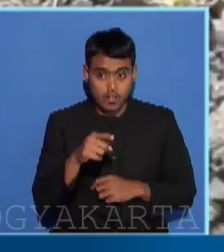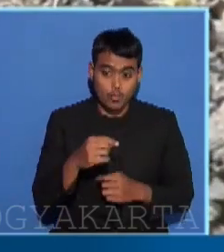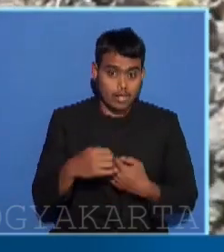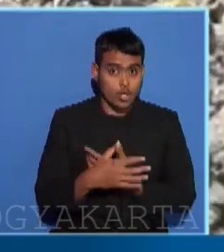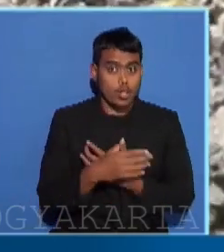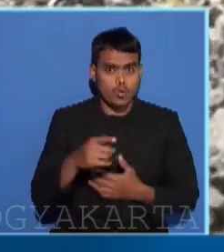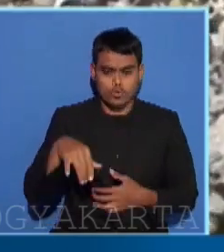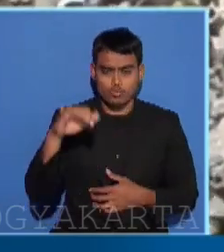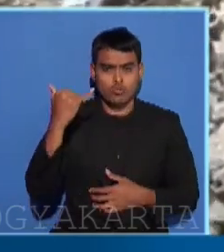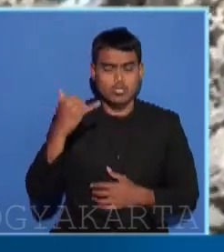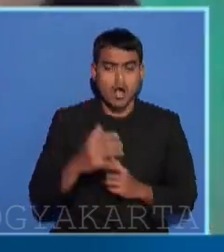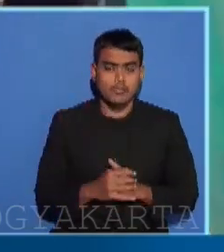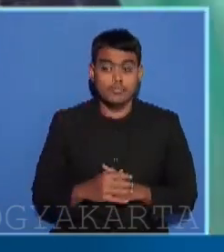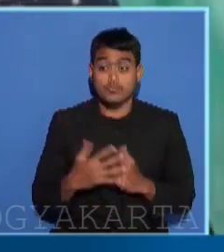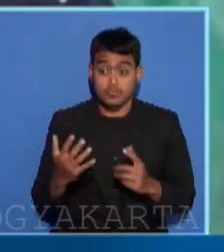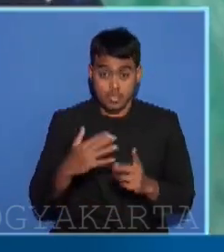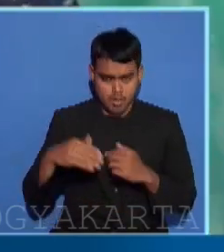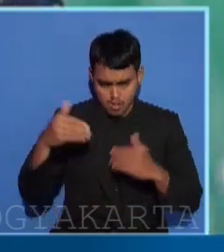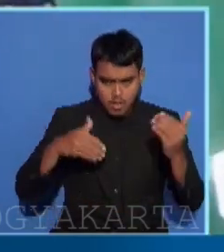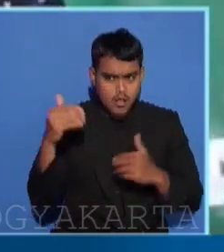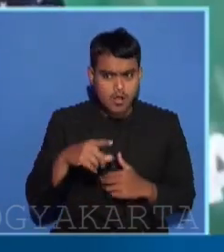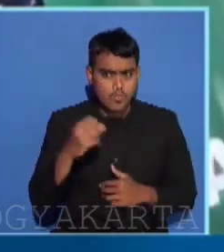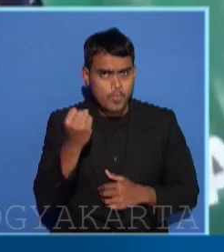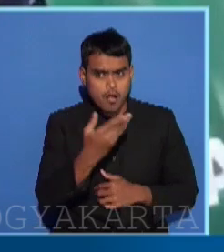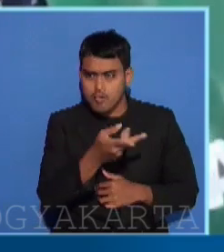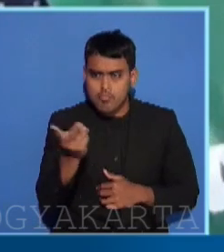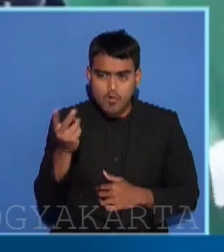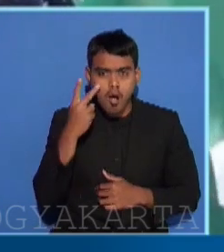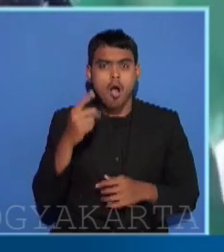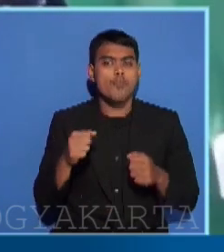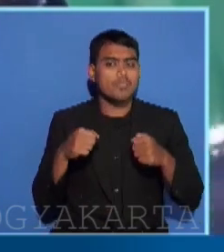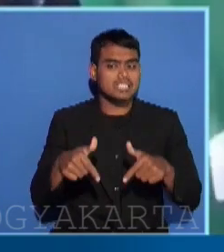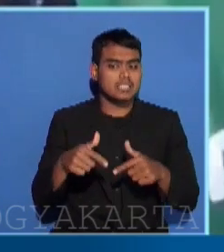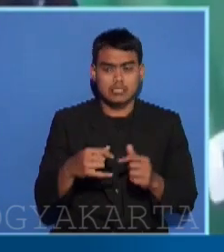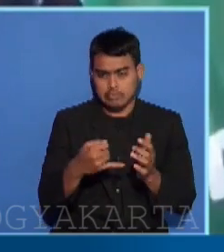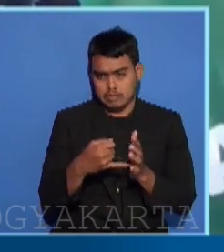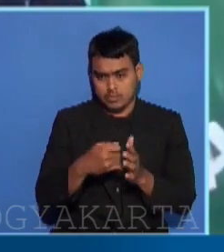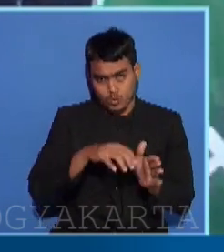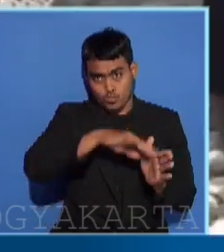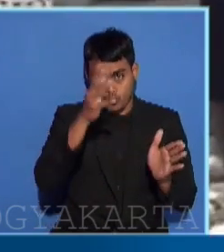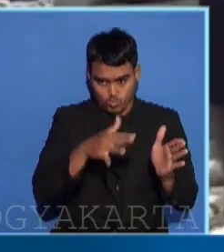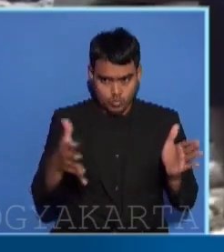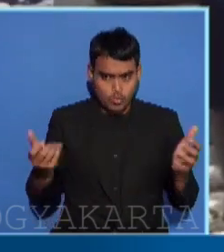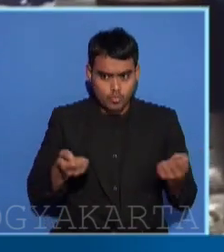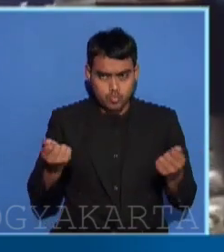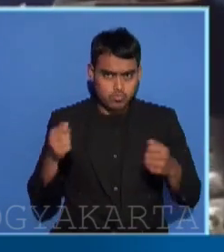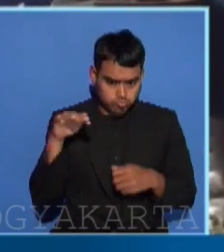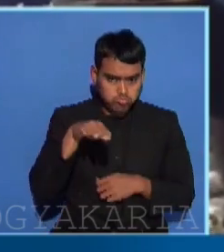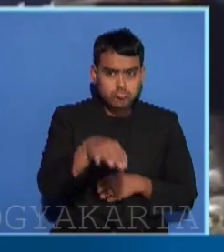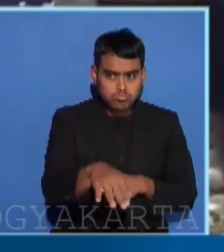Yogyakarta puluhan warga mendatangi beberapa Armada truk tangki air yang datang ke kampung mereka warga